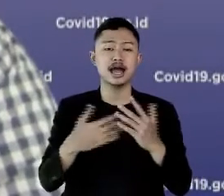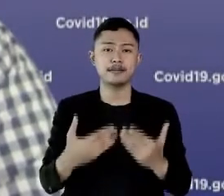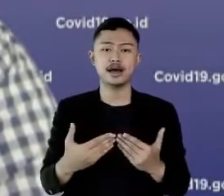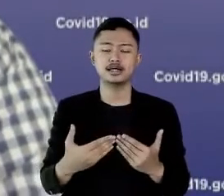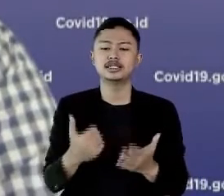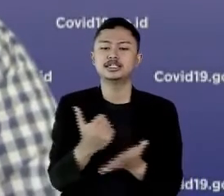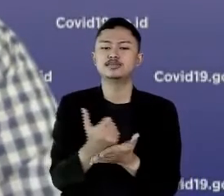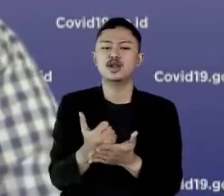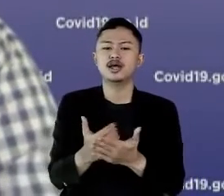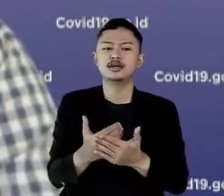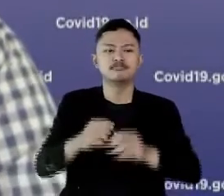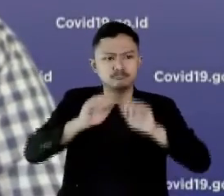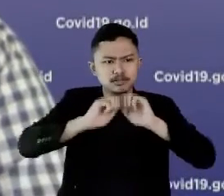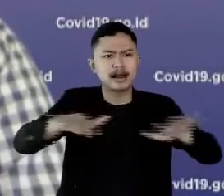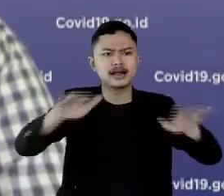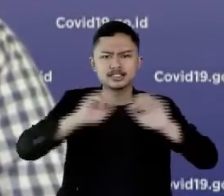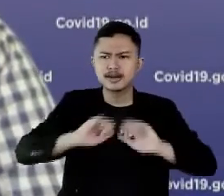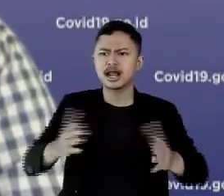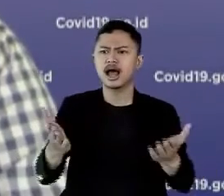apa menjadi pesan ya